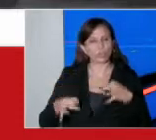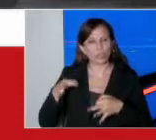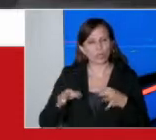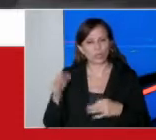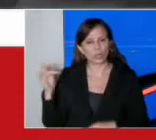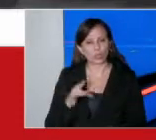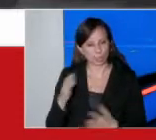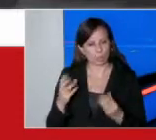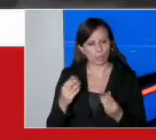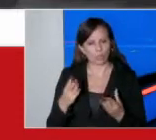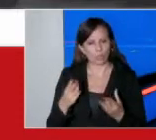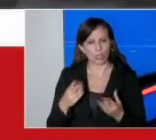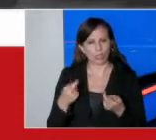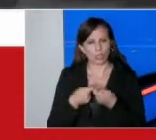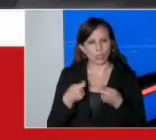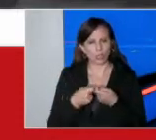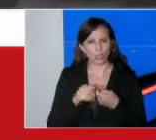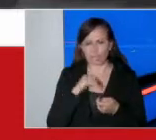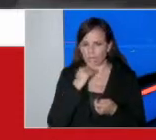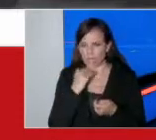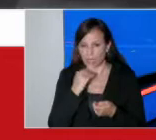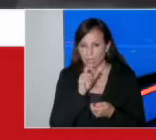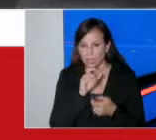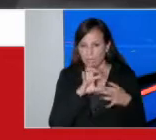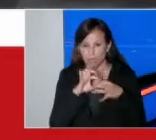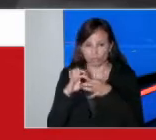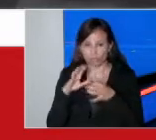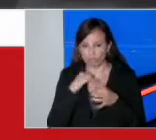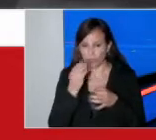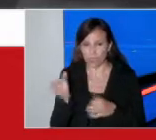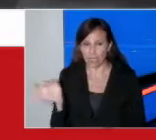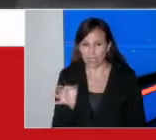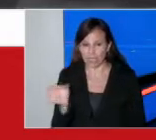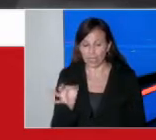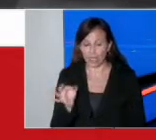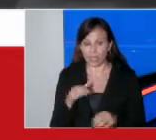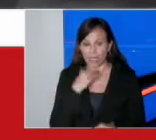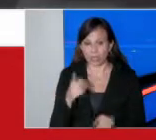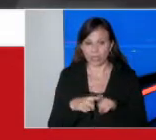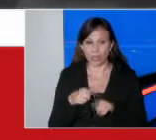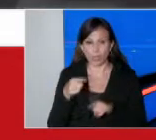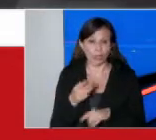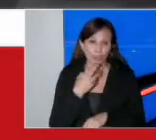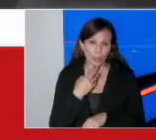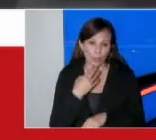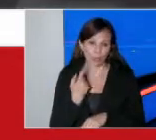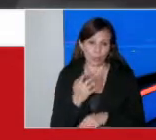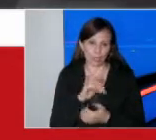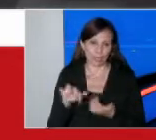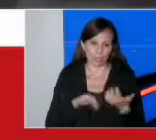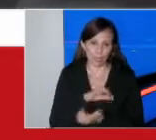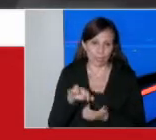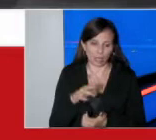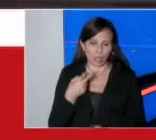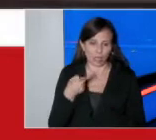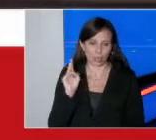רבים נוספים בענייני גזענות, התבטאויות גזעניות והסתה. Okay. עצם העובדה שהוא יהודי כמובן מסבכת את הדברים